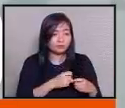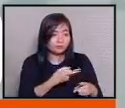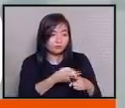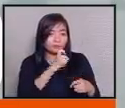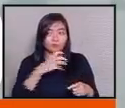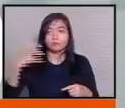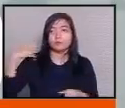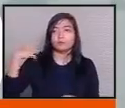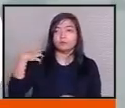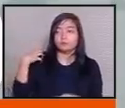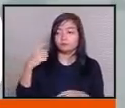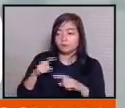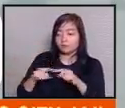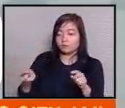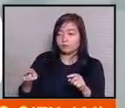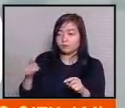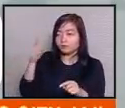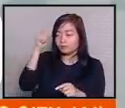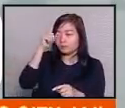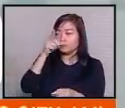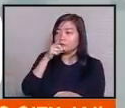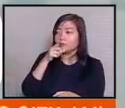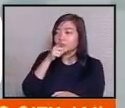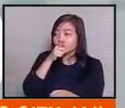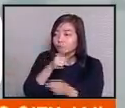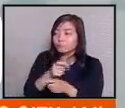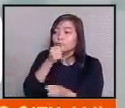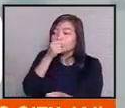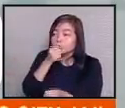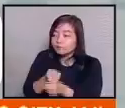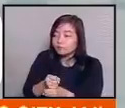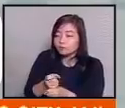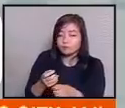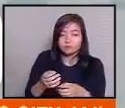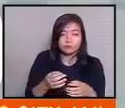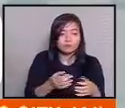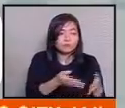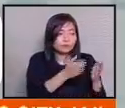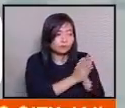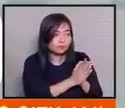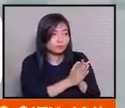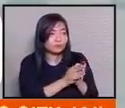Pero para po makasiguro, inilapit na po namin sa OWA, Repatriation Assistant Division